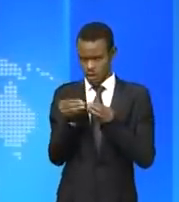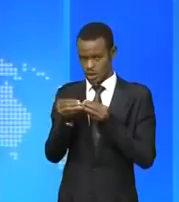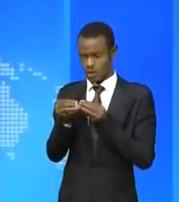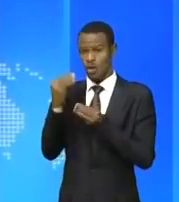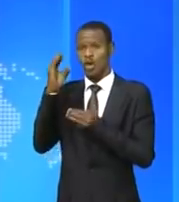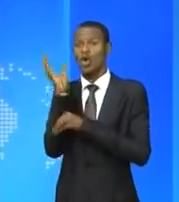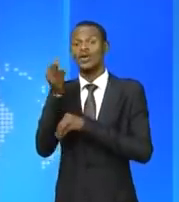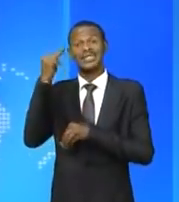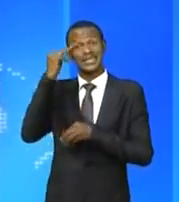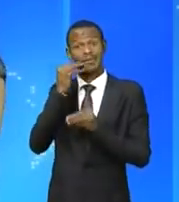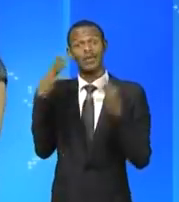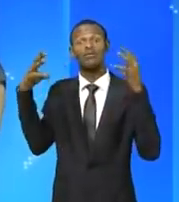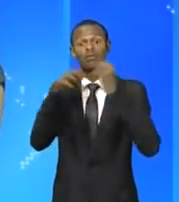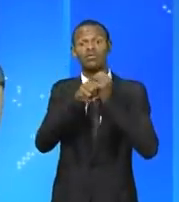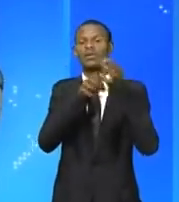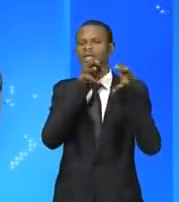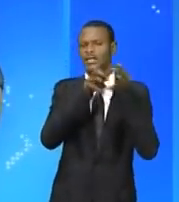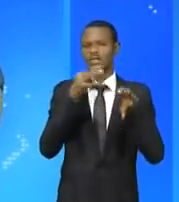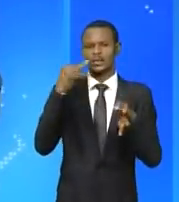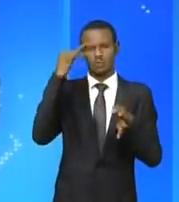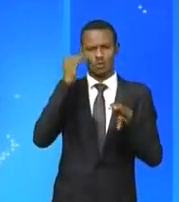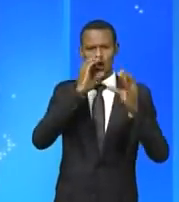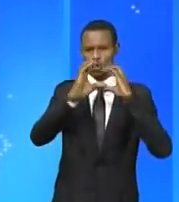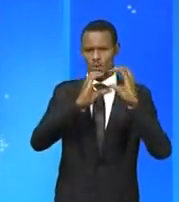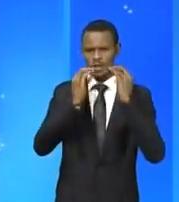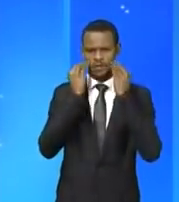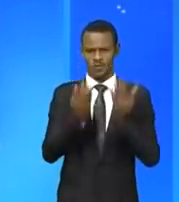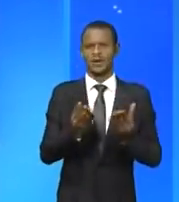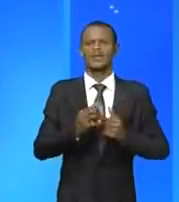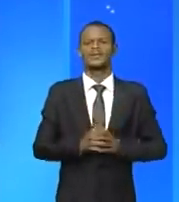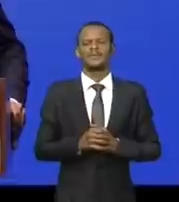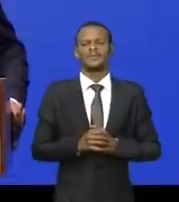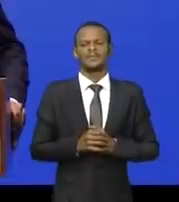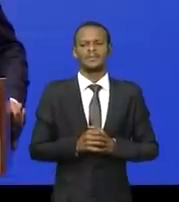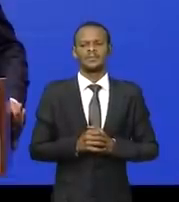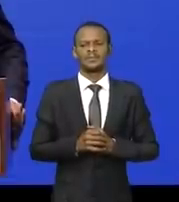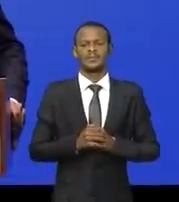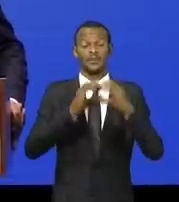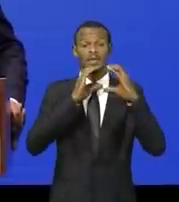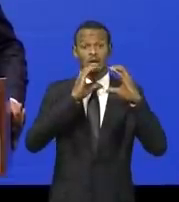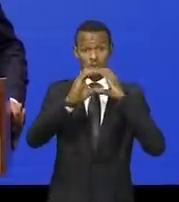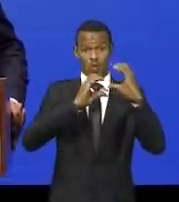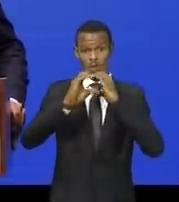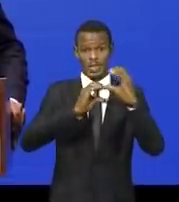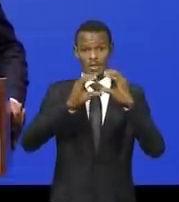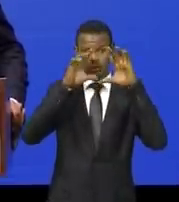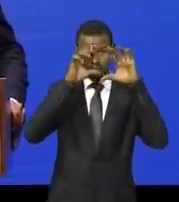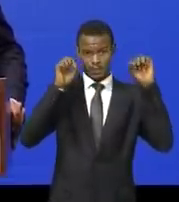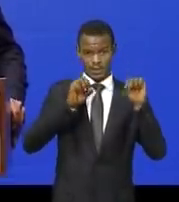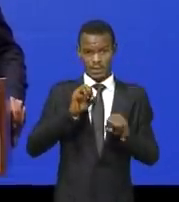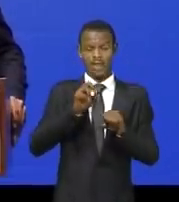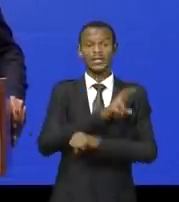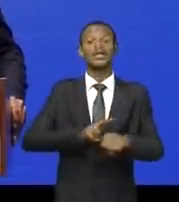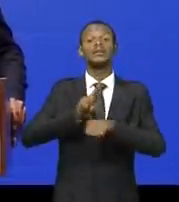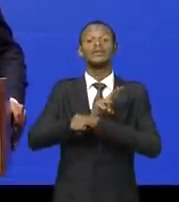la réponse à cette requête est un témoignage de solidarité. Suivez. La communication du président de la République a porté sur